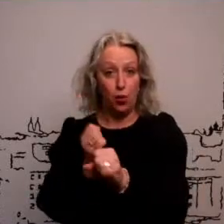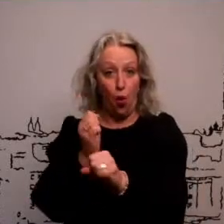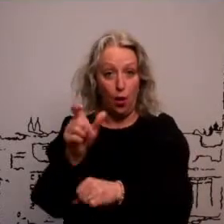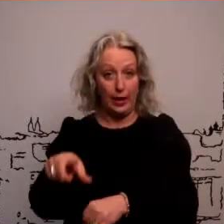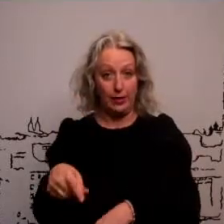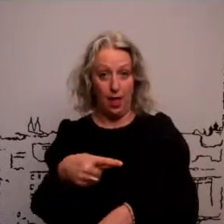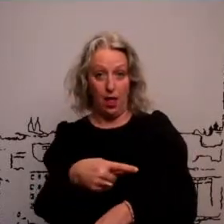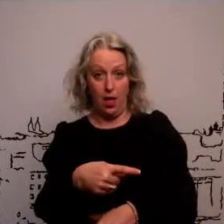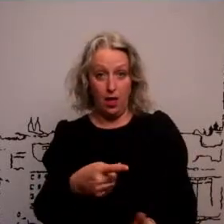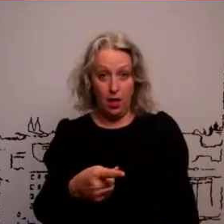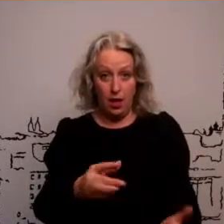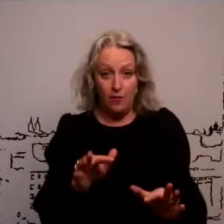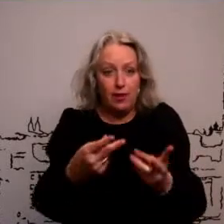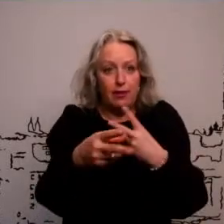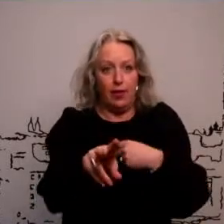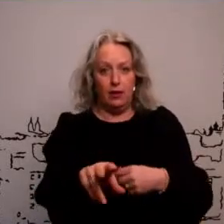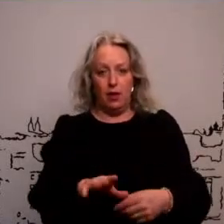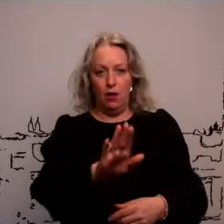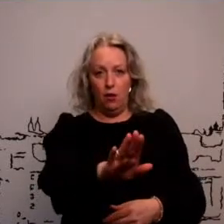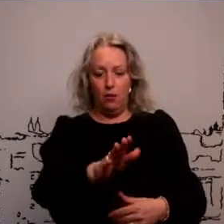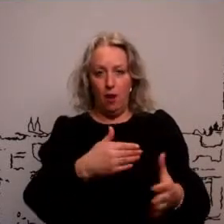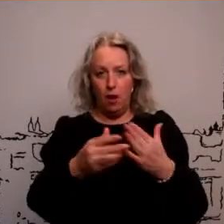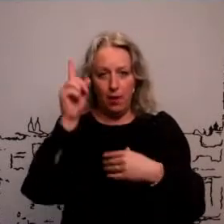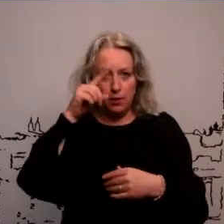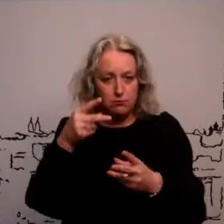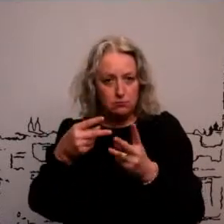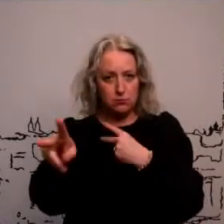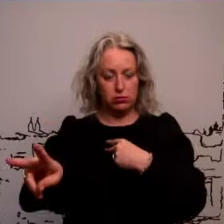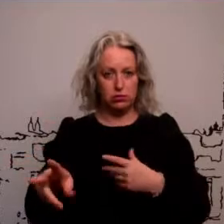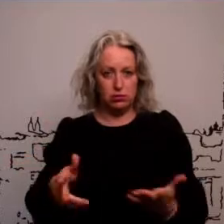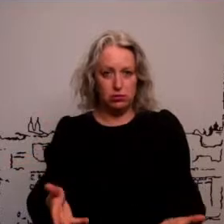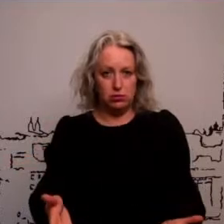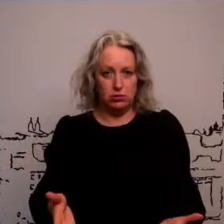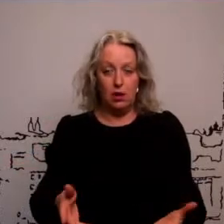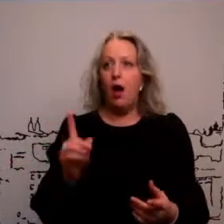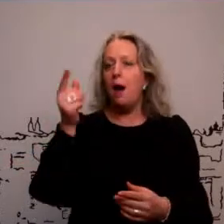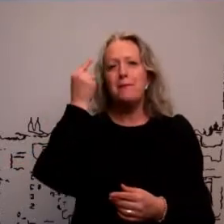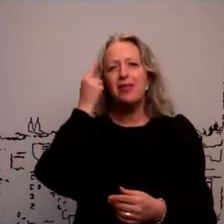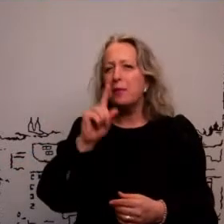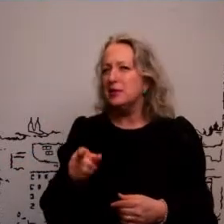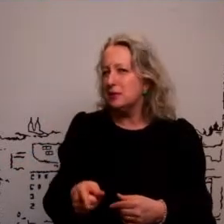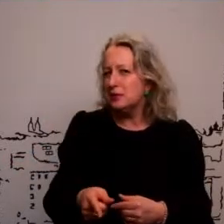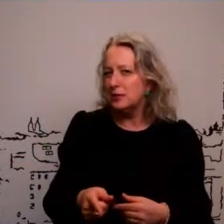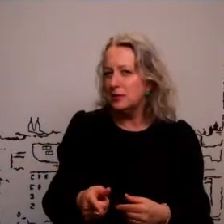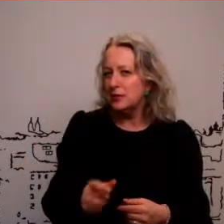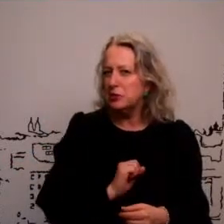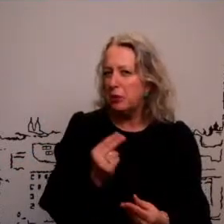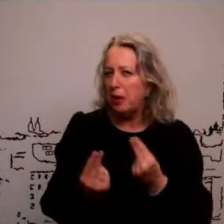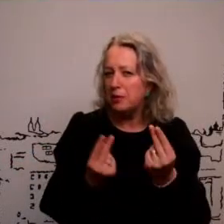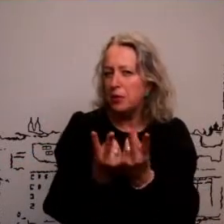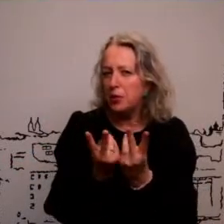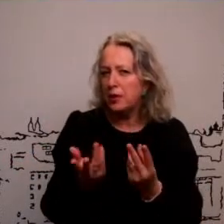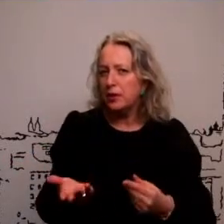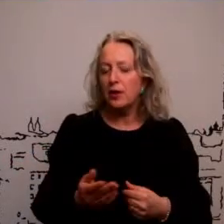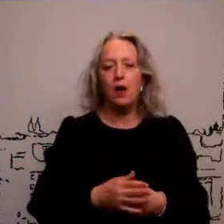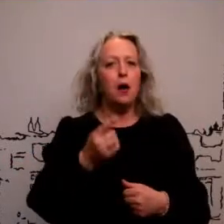mingi muu selline, mis ei ole täpselt, see ei kajasta seda ameti sisu. Ja selle mõte nüüd on mis? Selle mõte